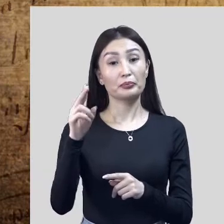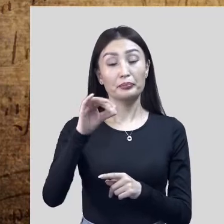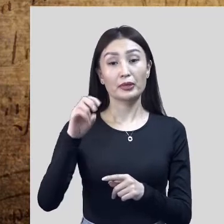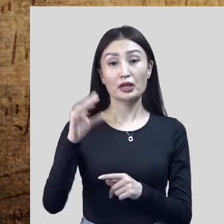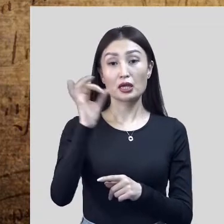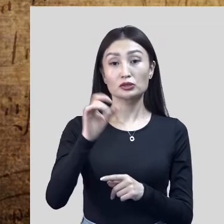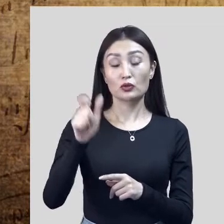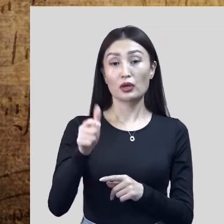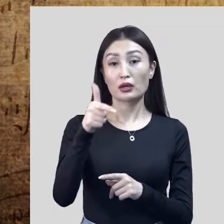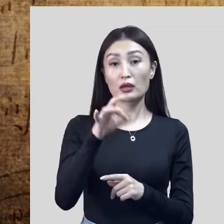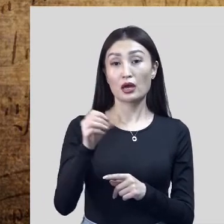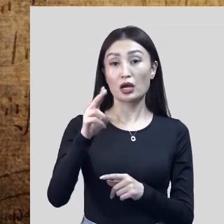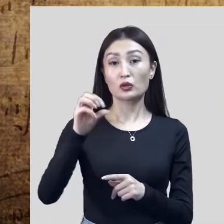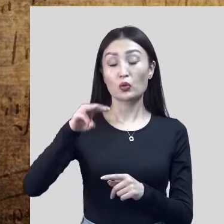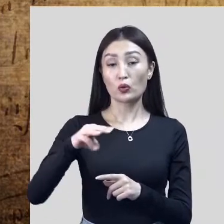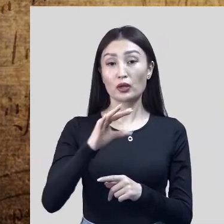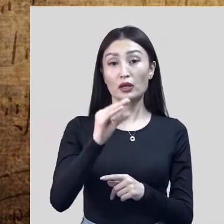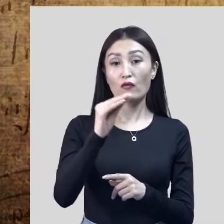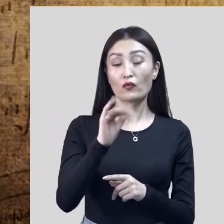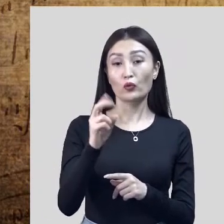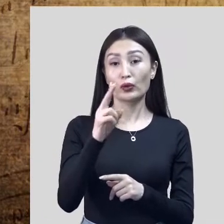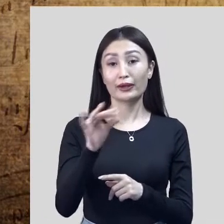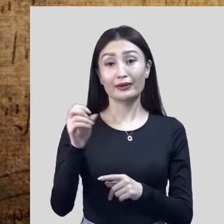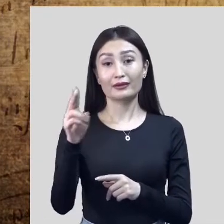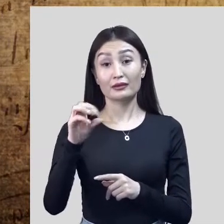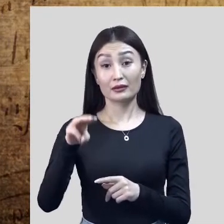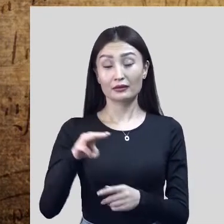историки Геродот и Фукидид.